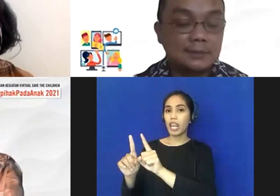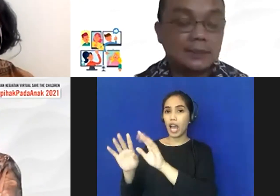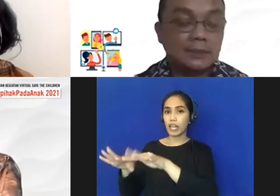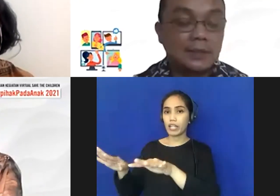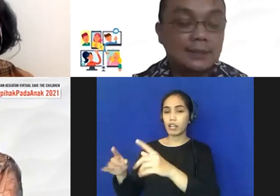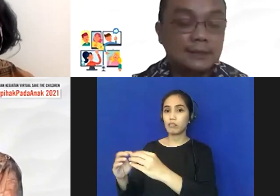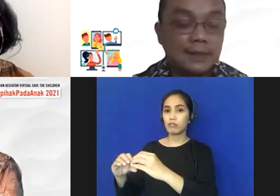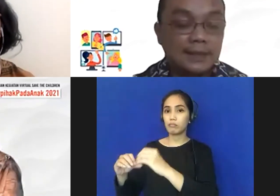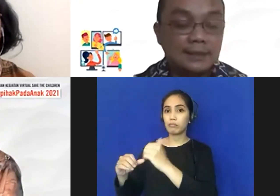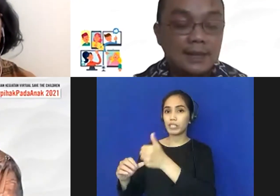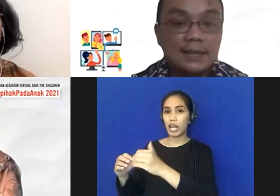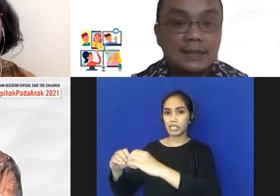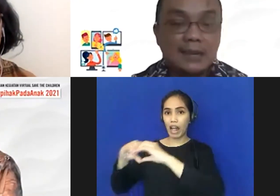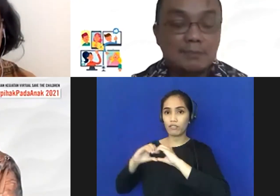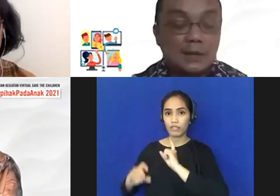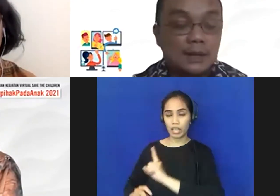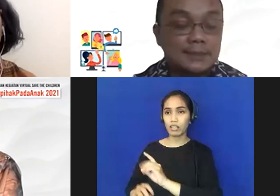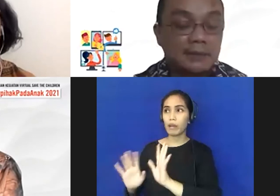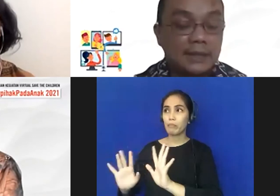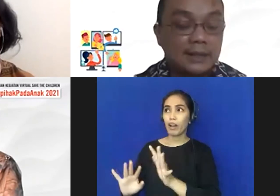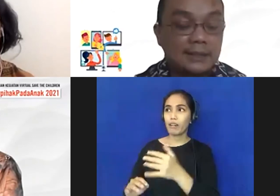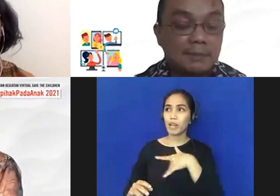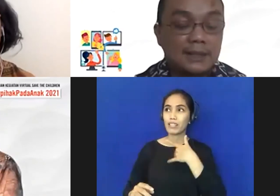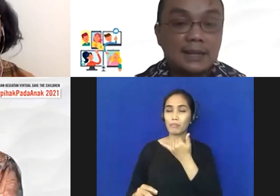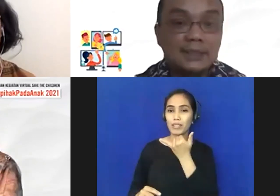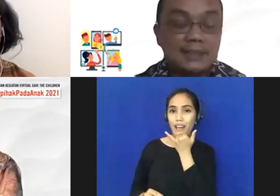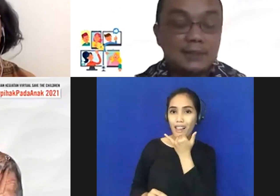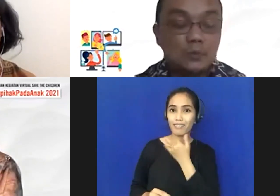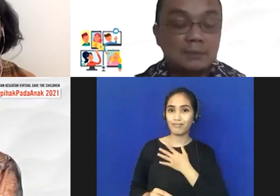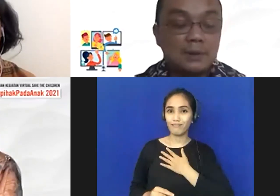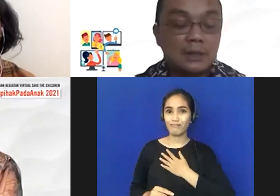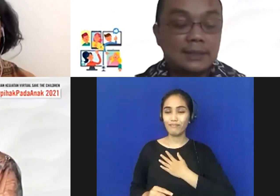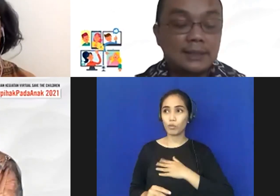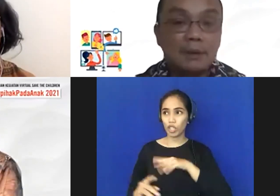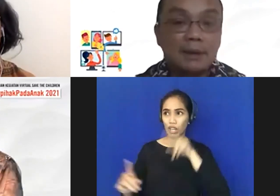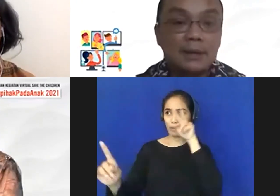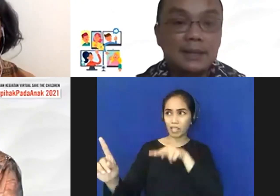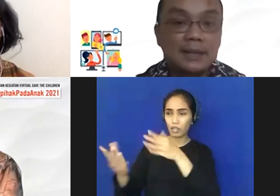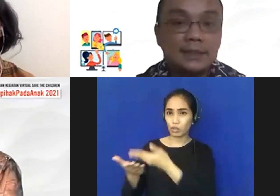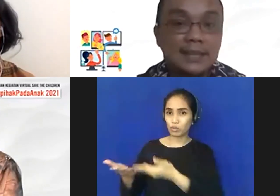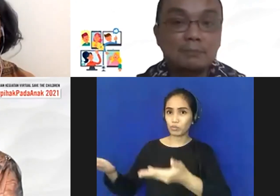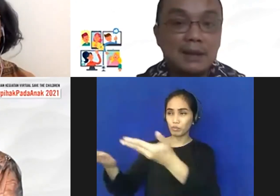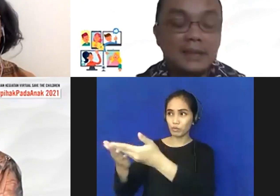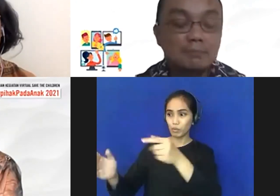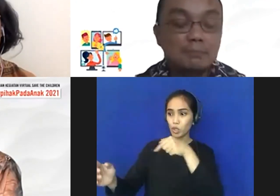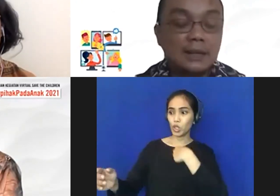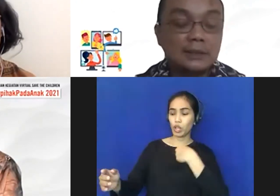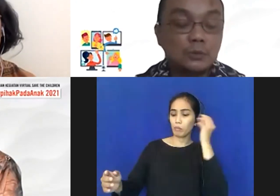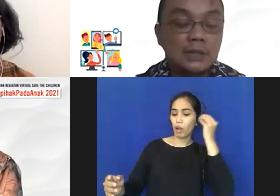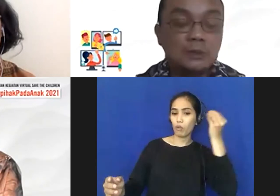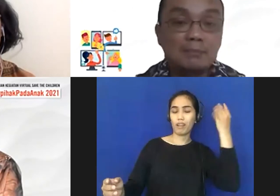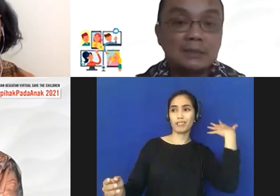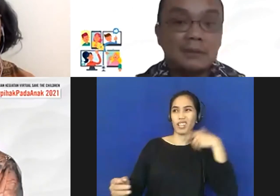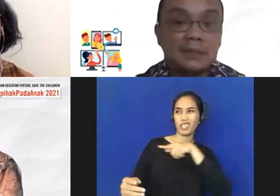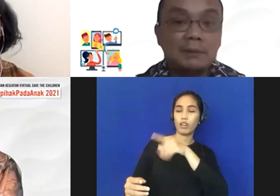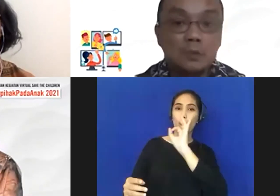bersalah? Seperti itu. Dan terkadang ketika melakukan self care ada pandangan dari lingkungan bahwa kita mengabaikan peran atau